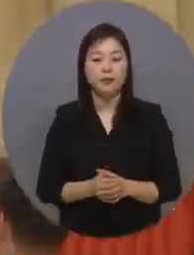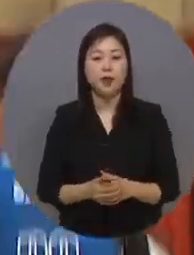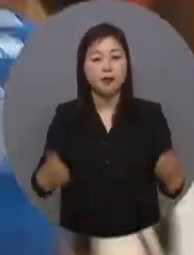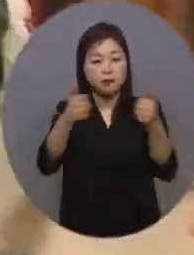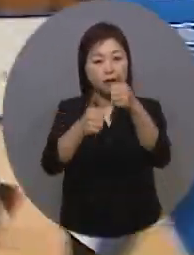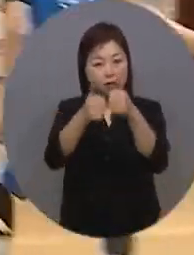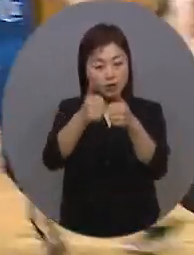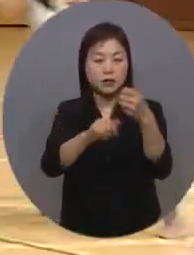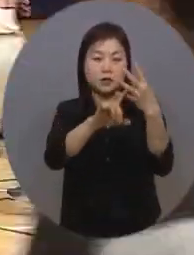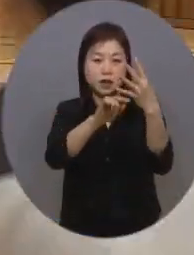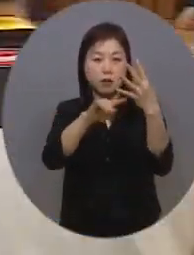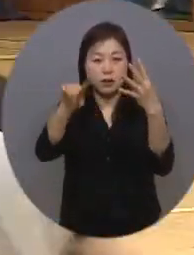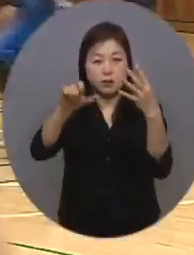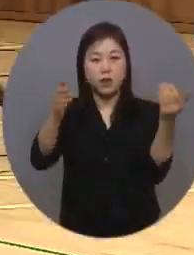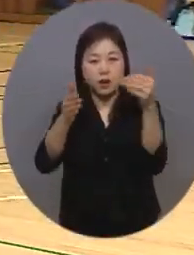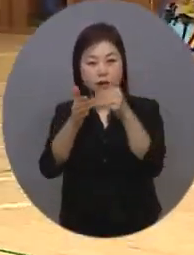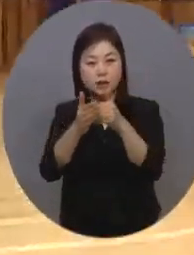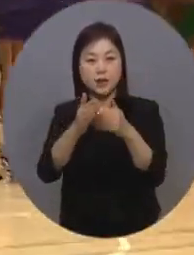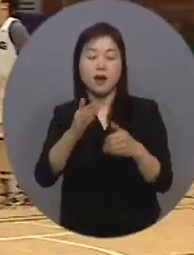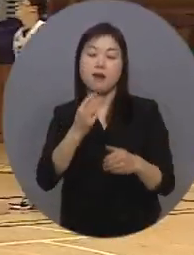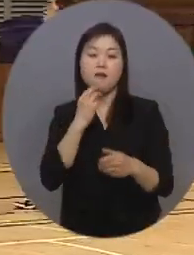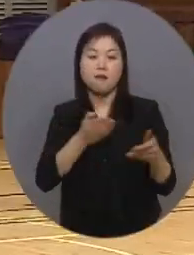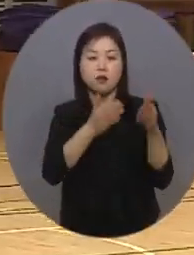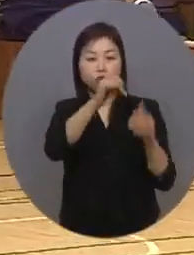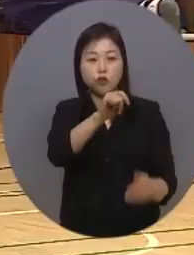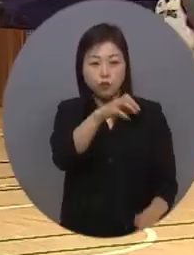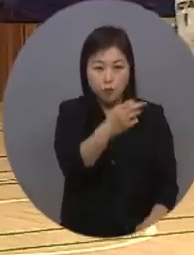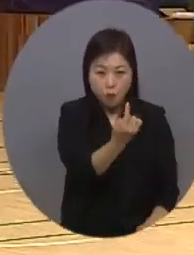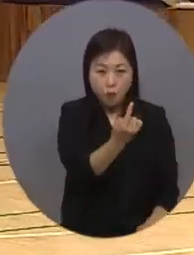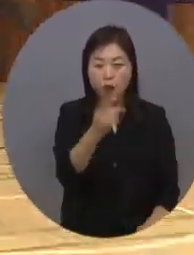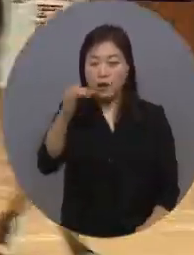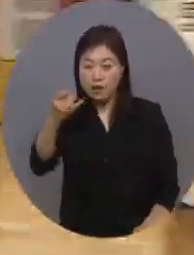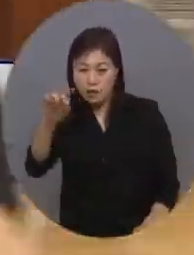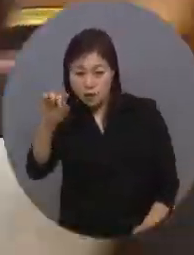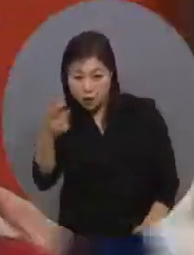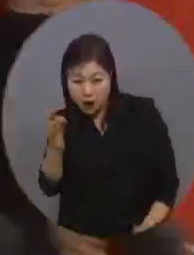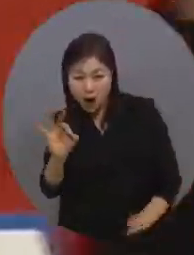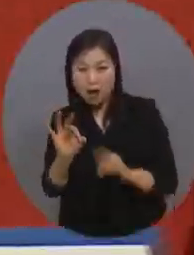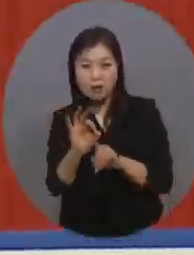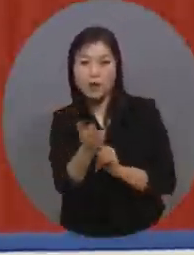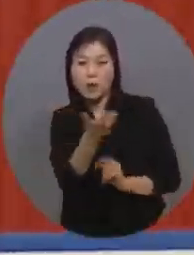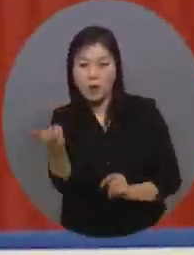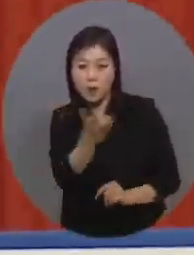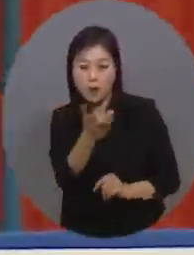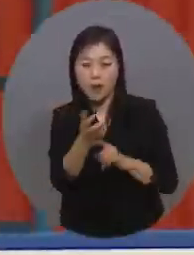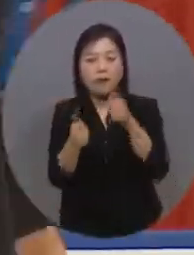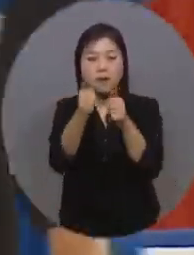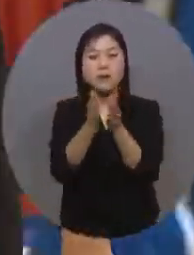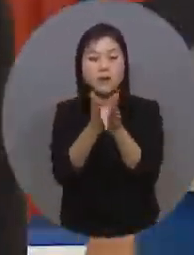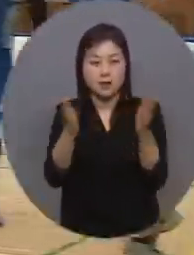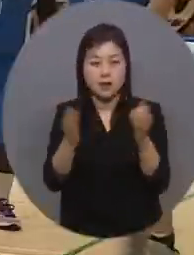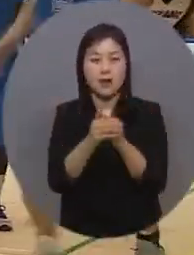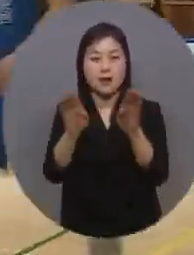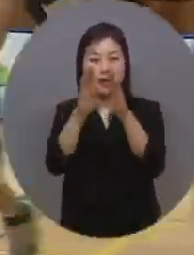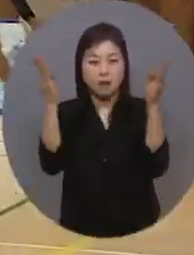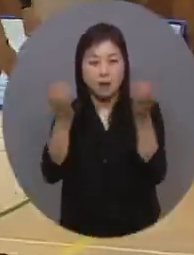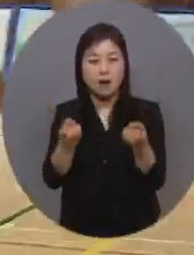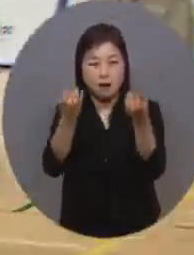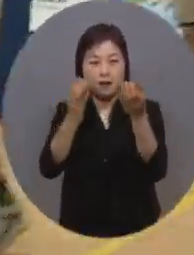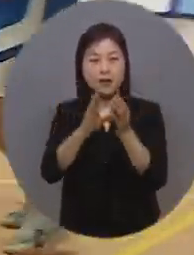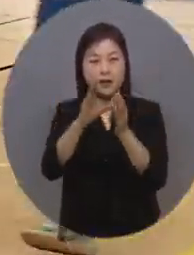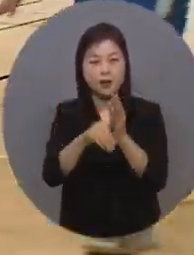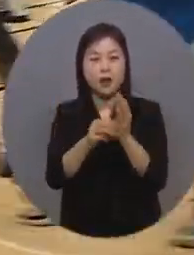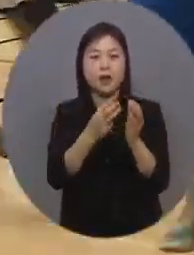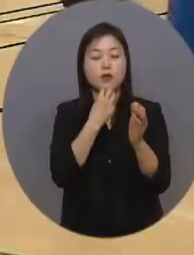4월 15일까지 경기도 군포시와 의왕시를 오가며 열리게 됩니다. 대장정의 시작을 알리는 개막전에서는